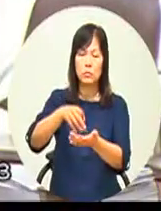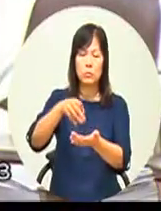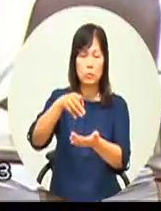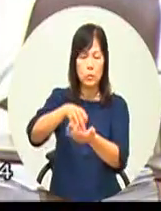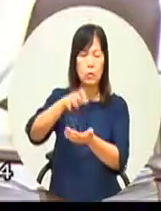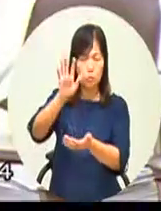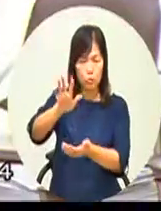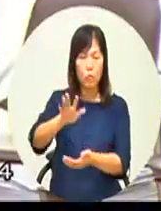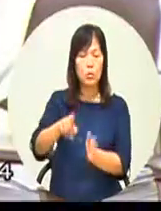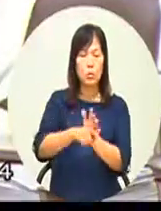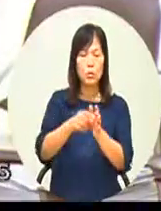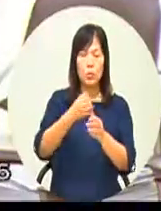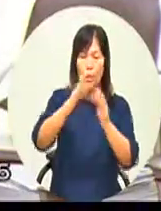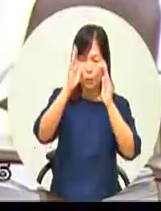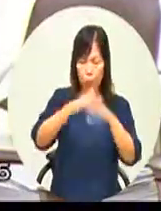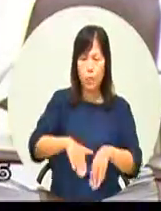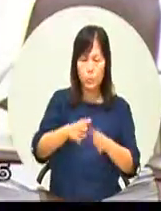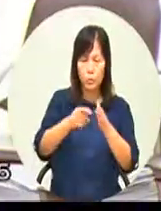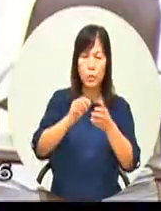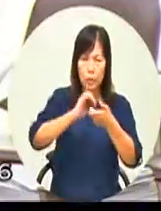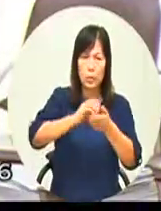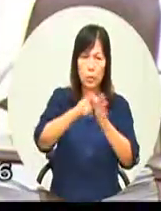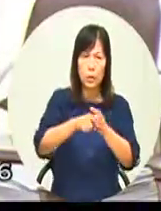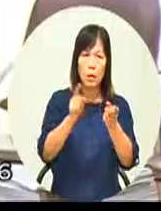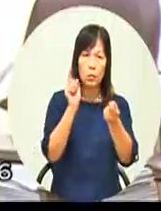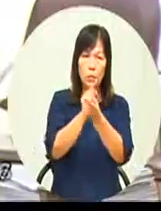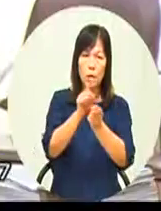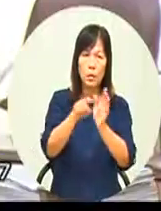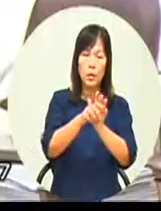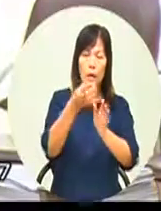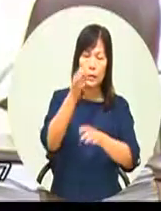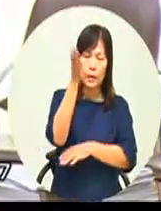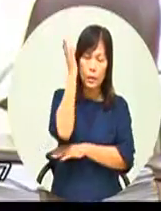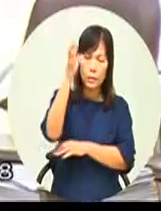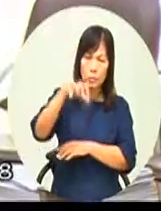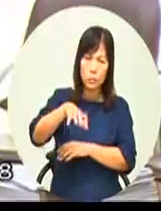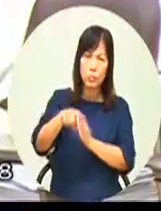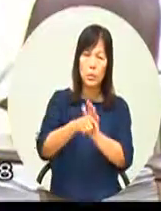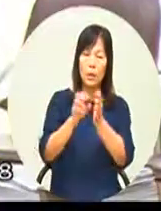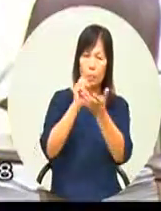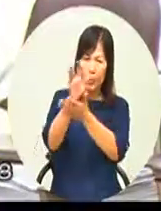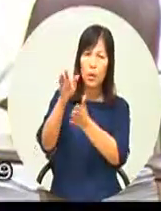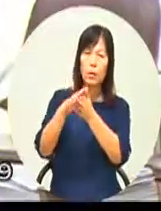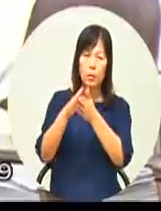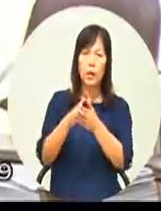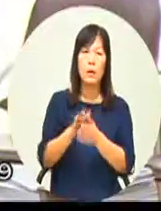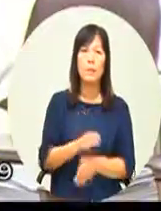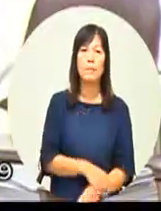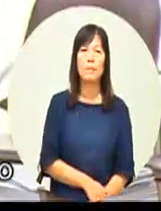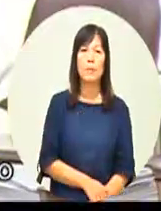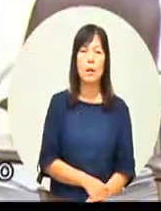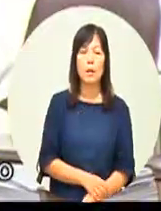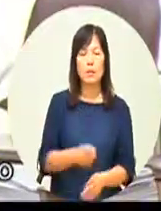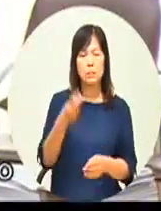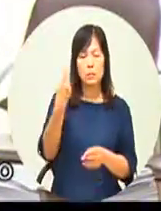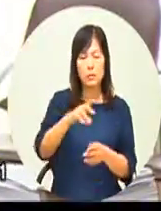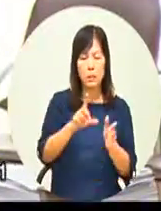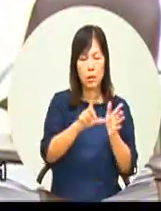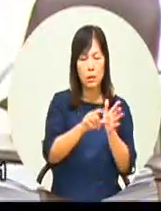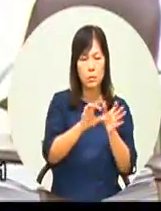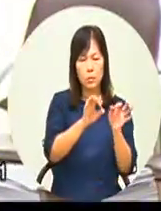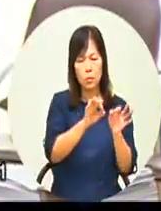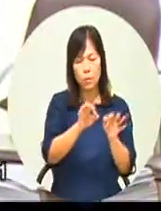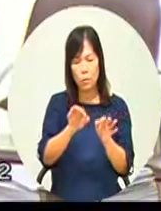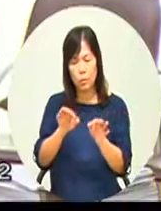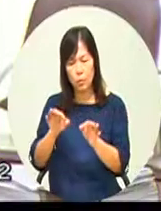以他要废除，必须要跟财政局报备。结果一拖啊，拖了十